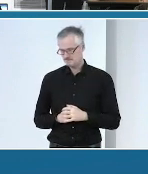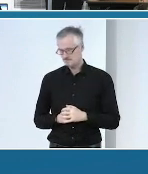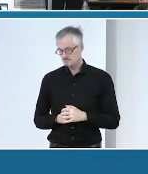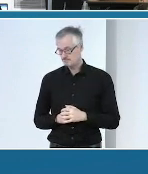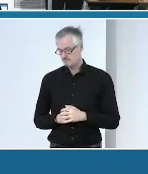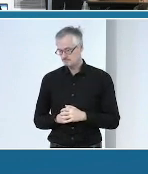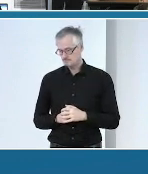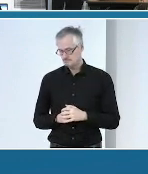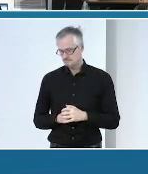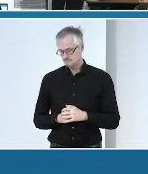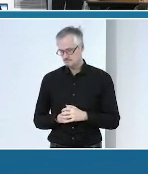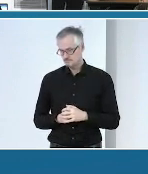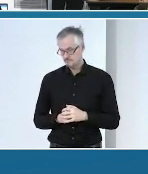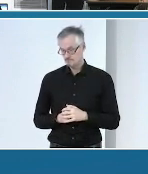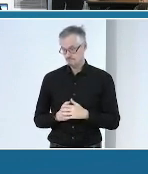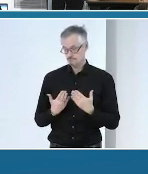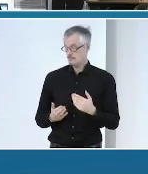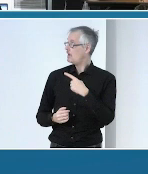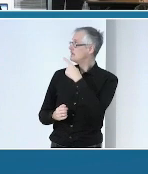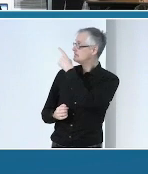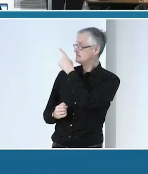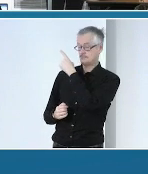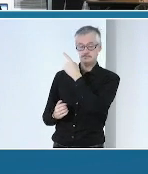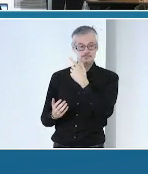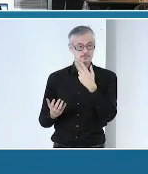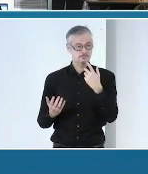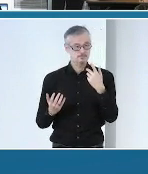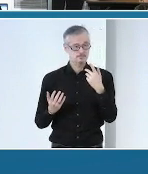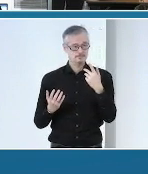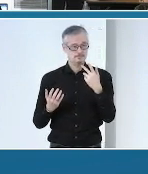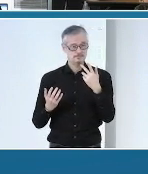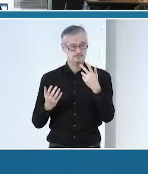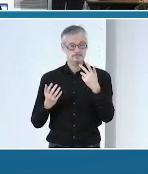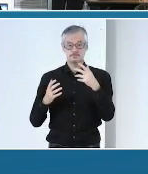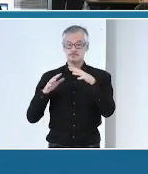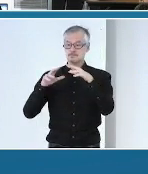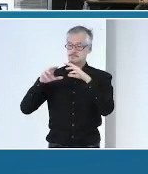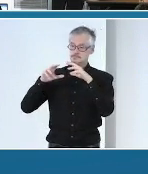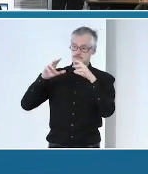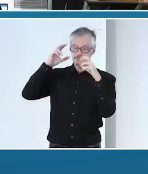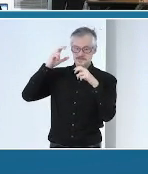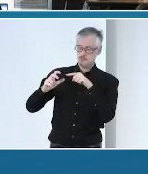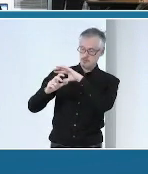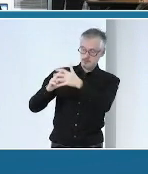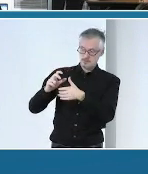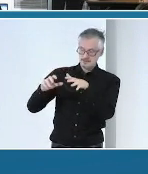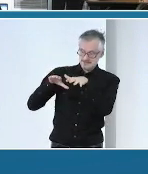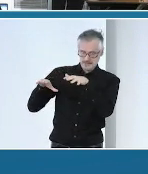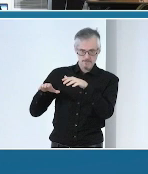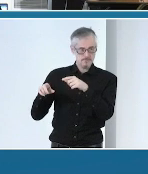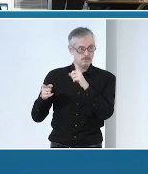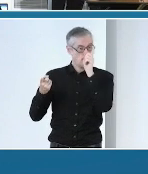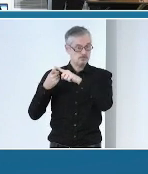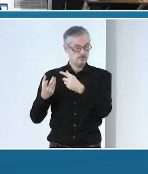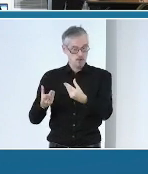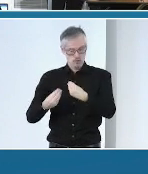donc, c'est comme ça que le système vestibulaire agit, c'est-à-dire qu'il recherche toujours la